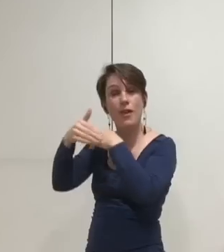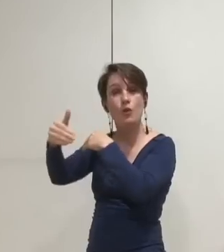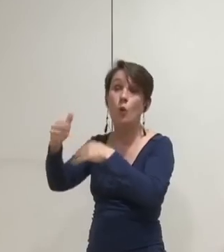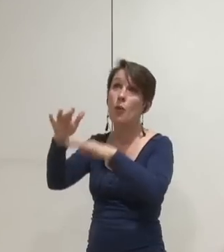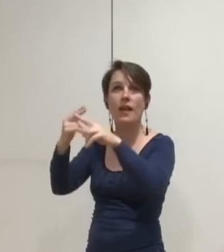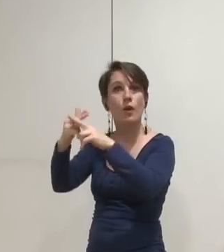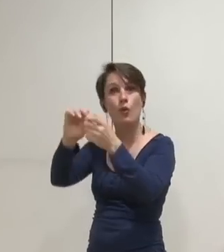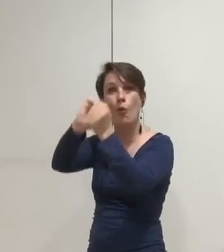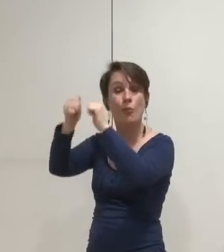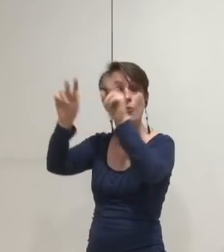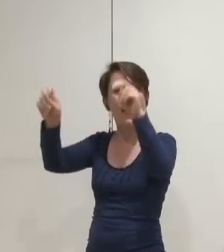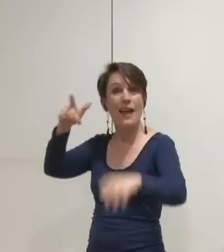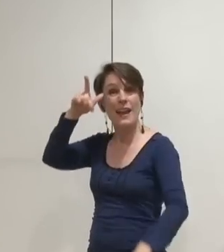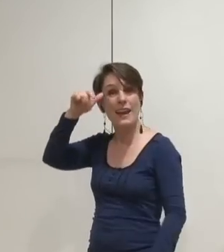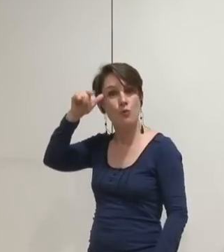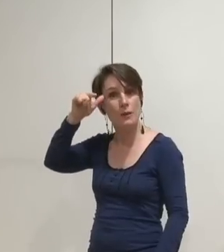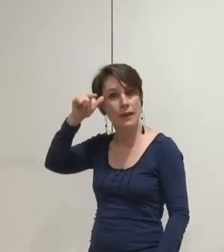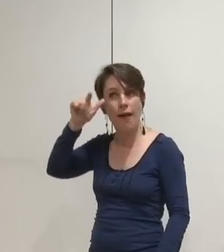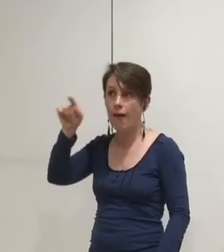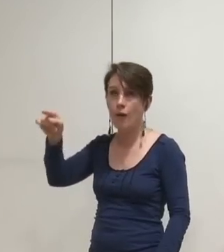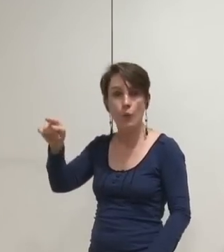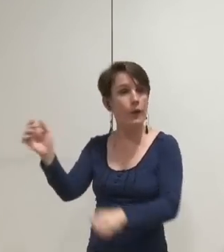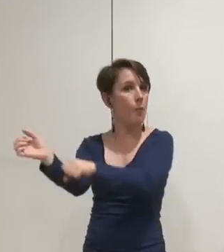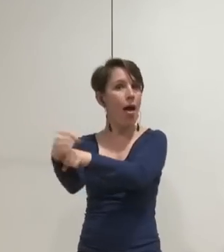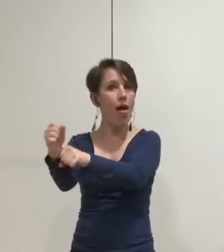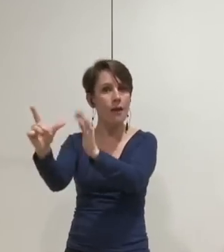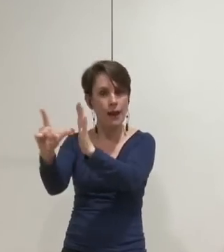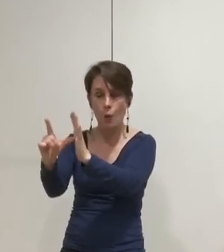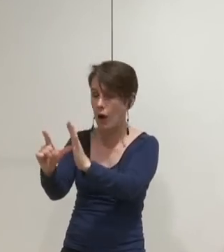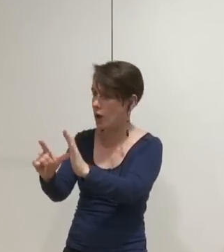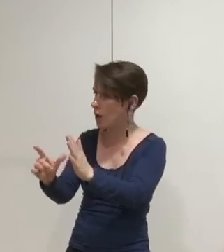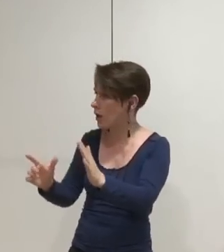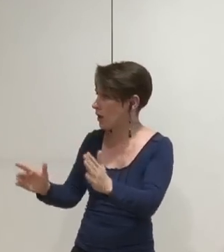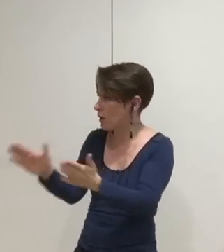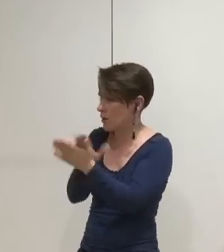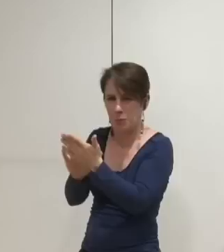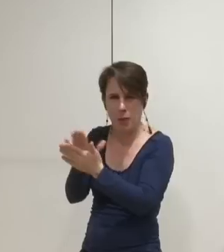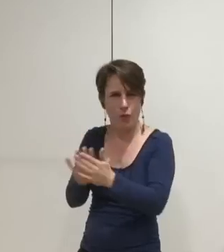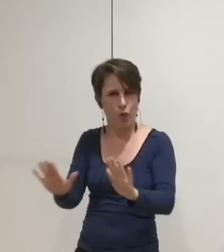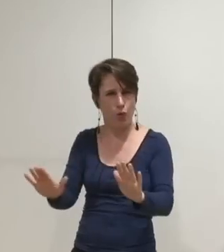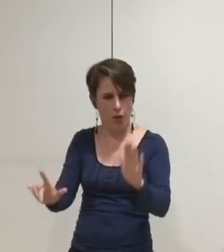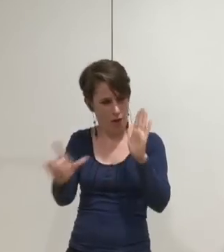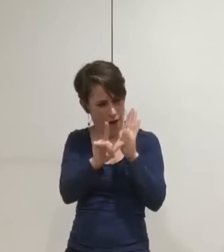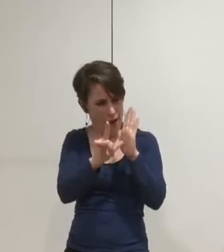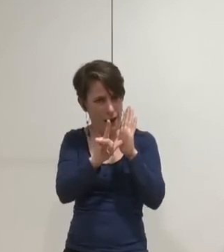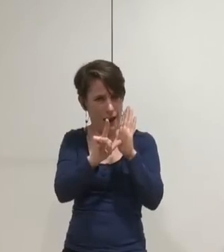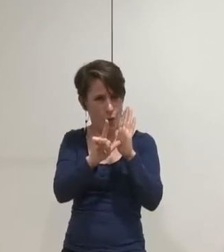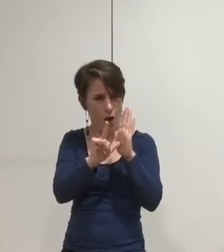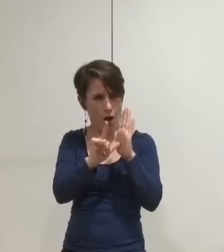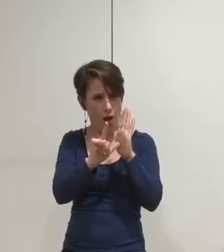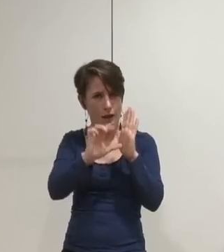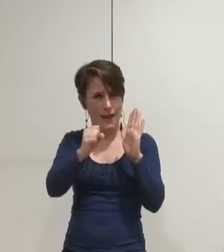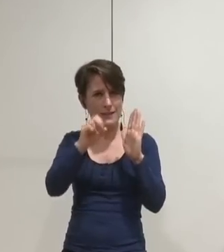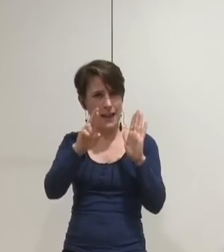respecter la loi ou ou l'ignore en effet la loi d SRU renforcé ou ou loi du flou impose